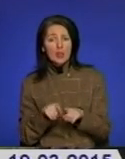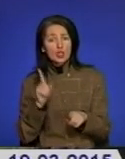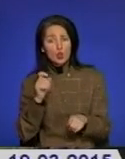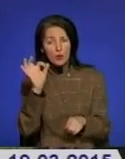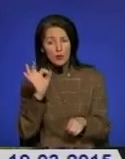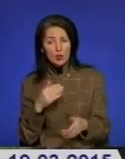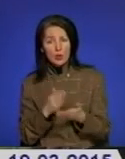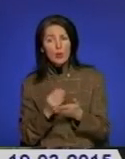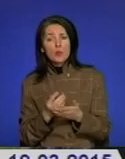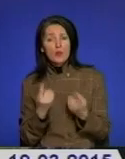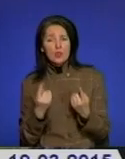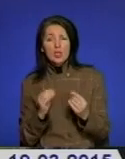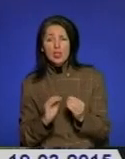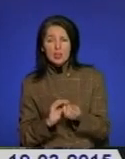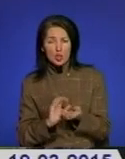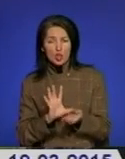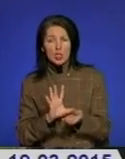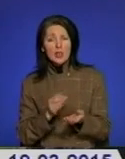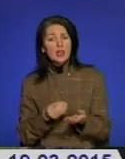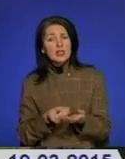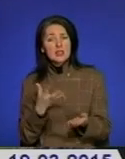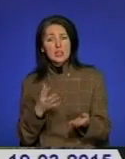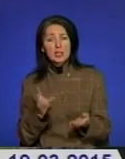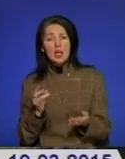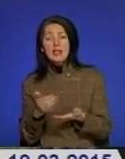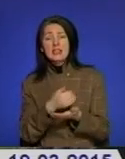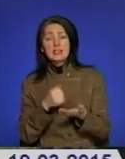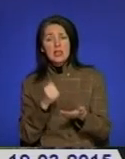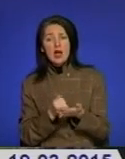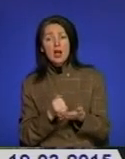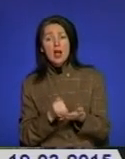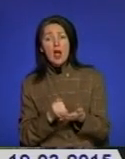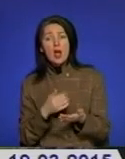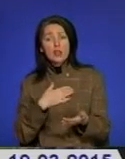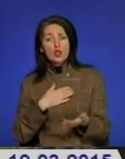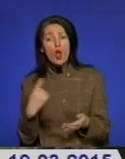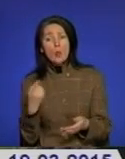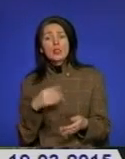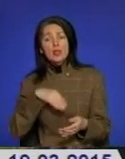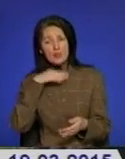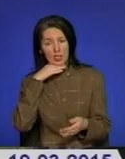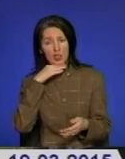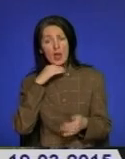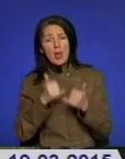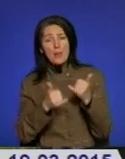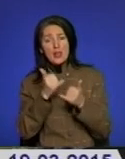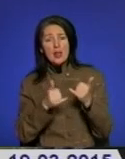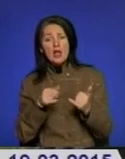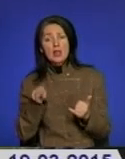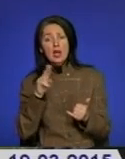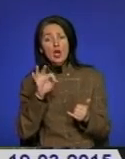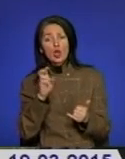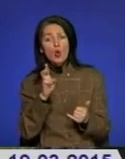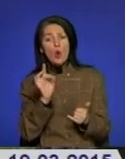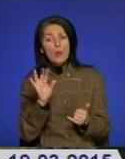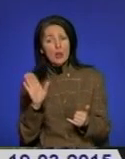велике зростання цін. На складах нашої області достатньо мінеральних добрив. Дещо гірша